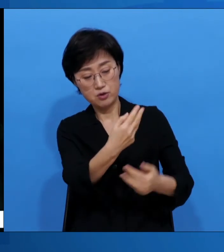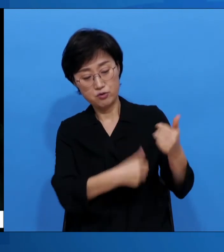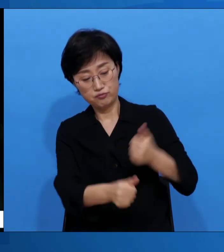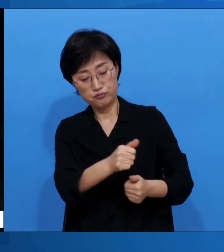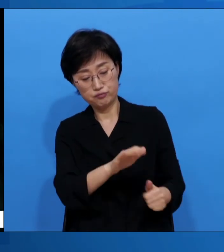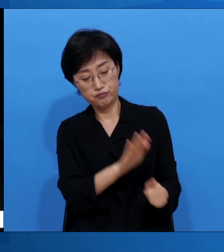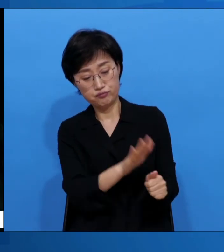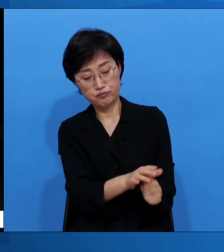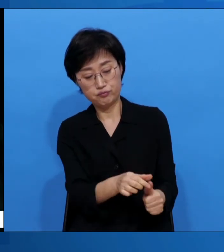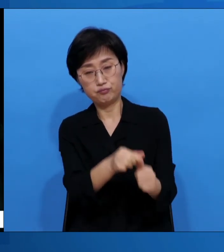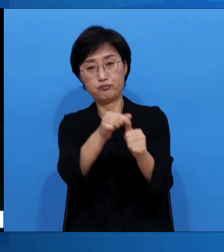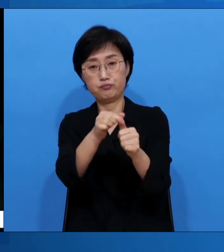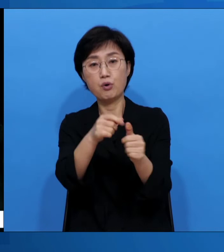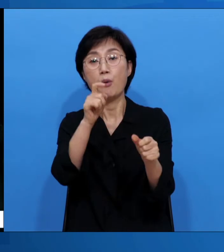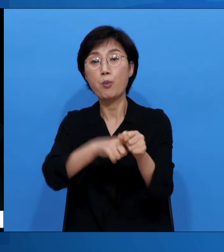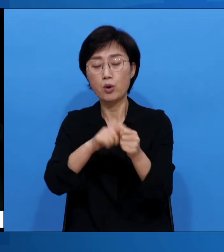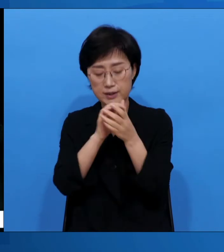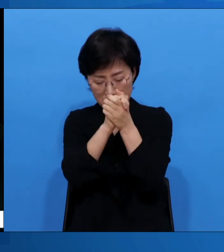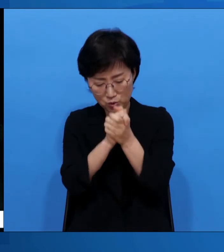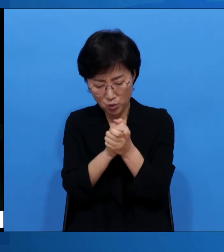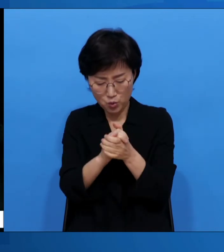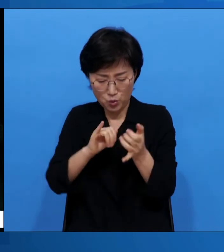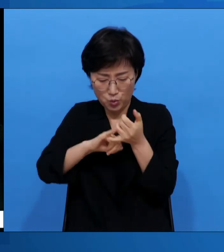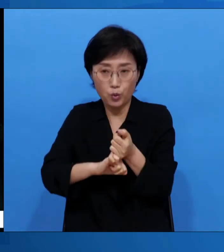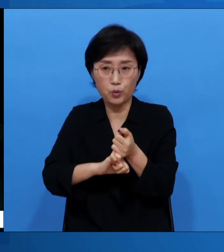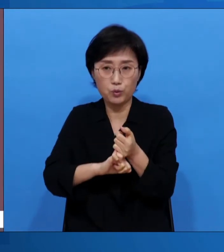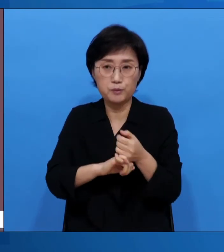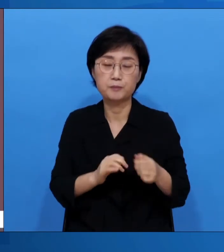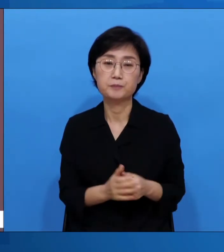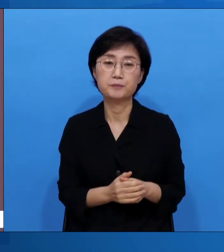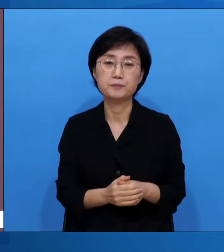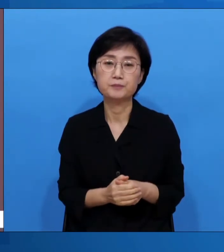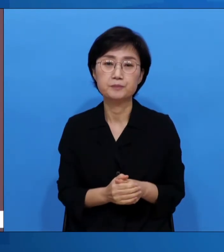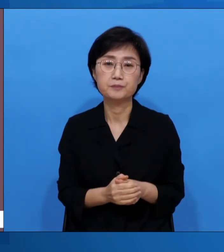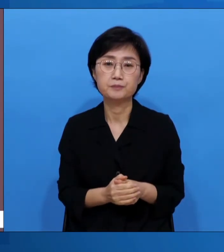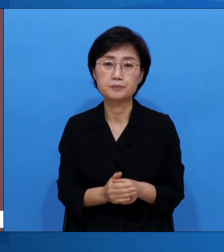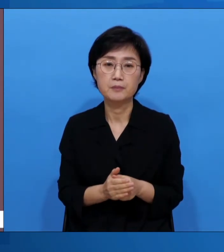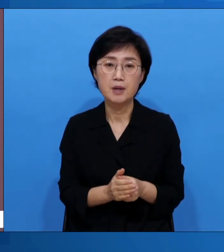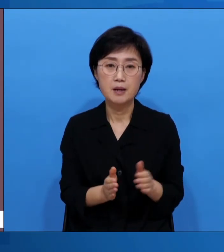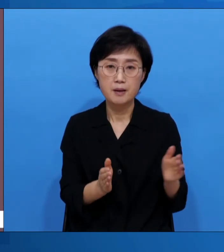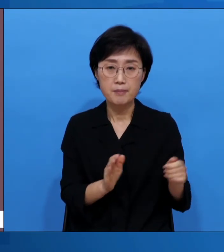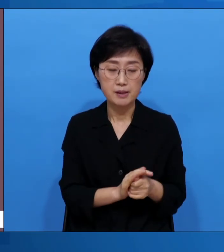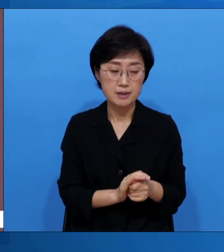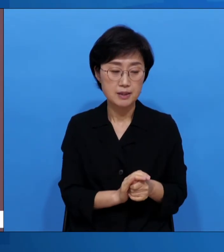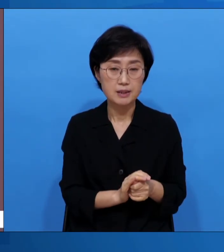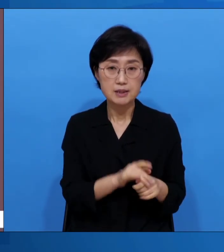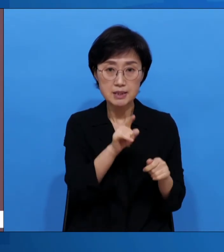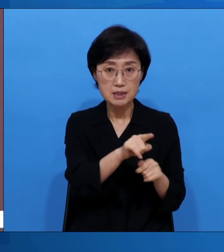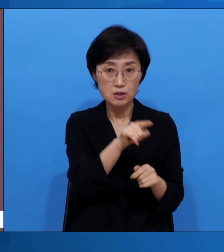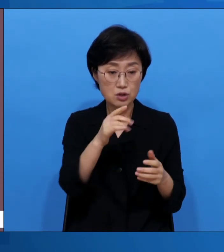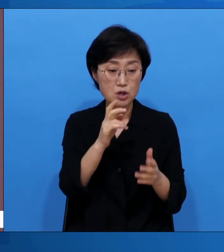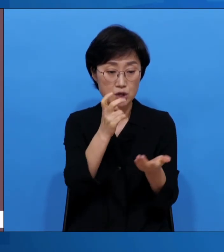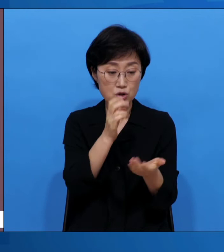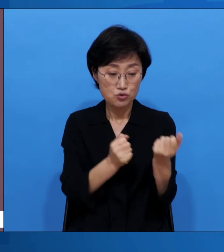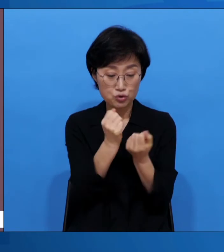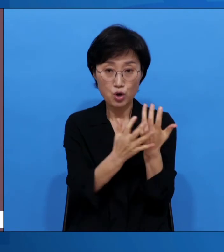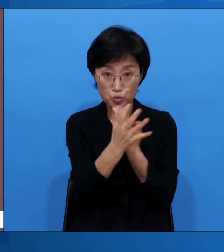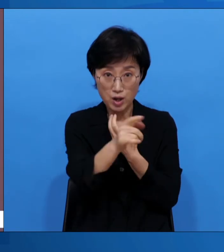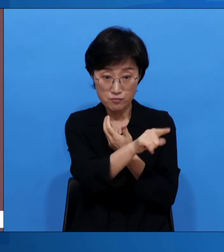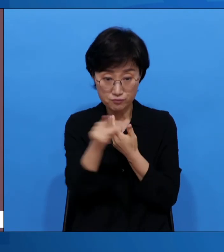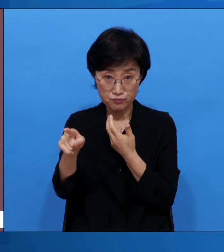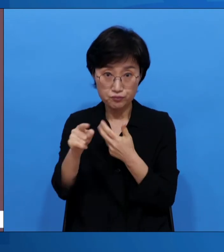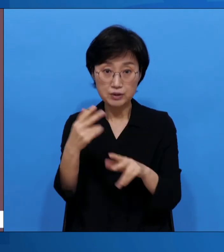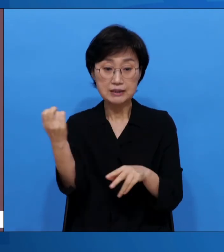생을 건 기도를 시작해야 한다고 강조했습니다. 세계 청년 리더 수련회와 세계 의료인 법조인 수련회